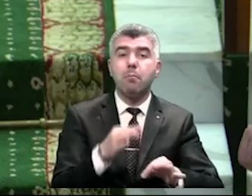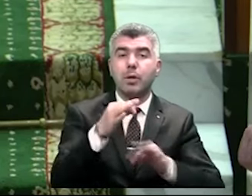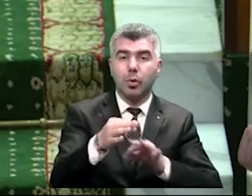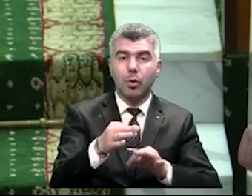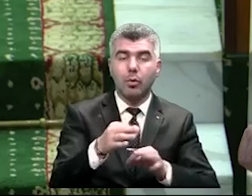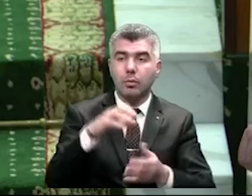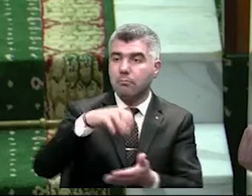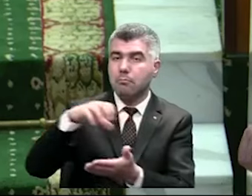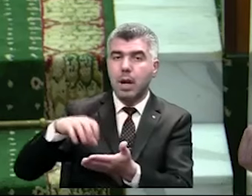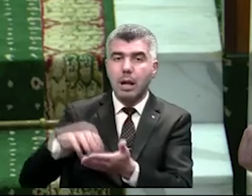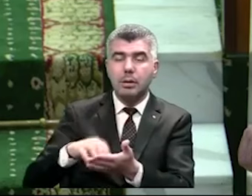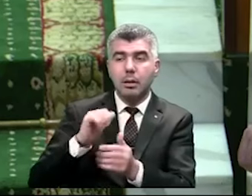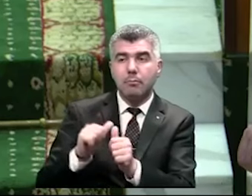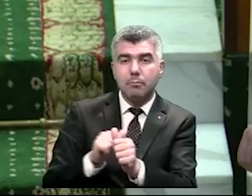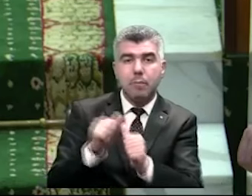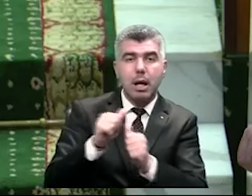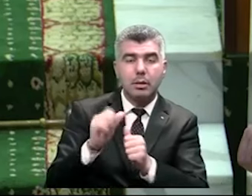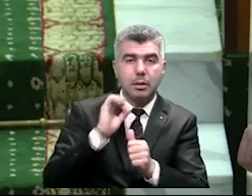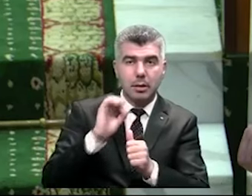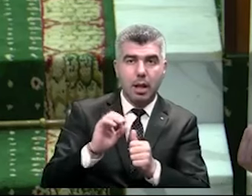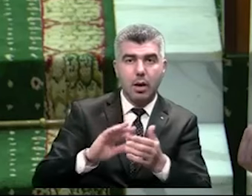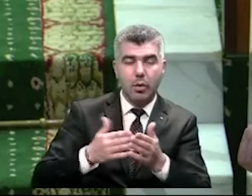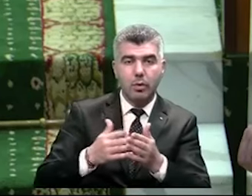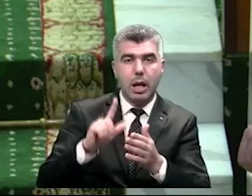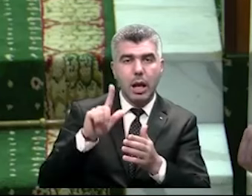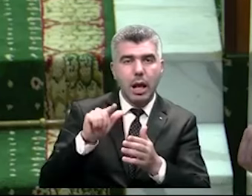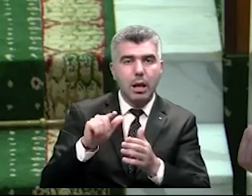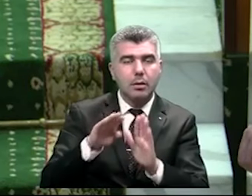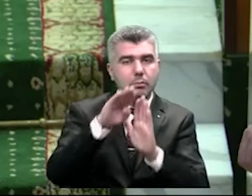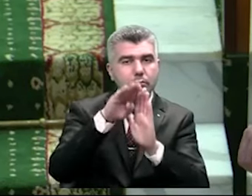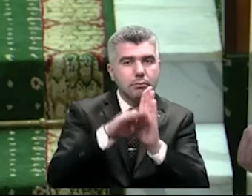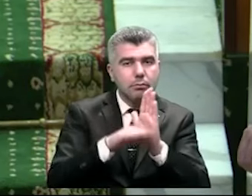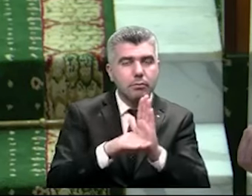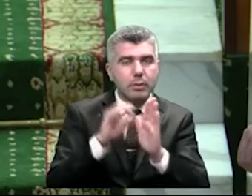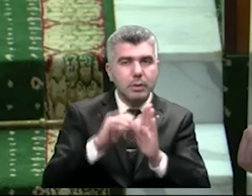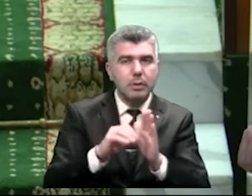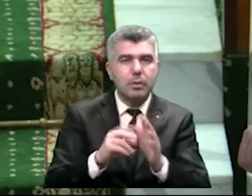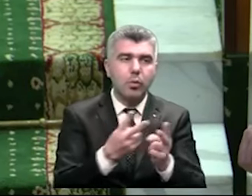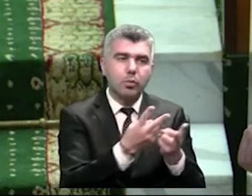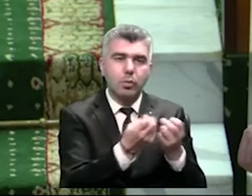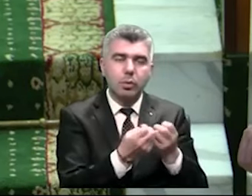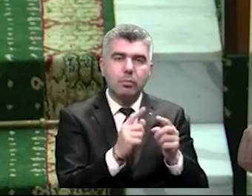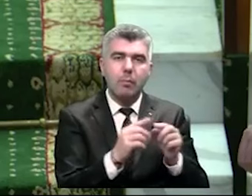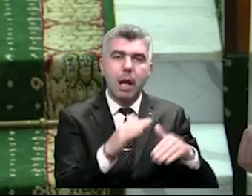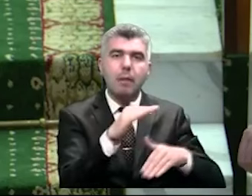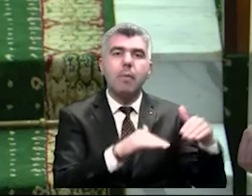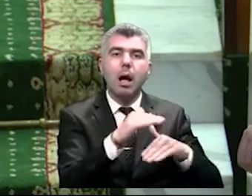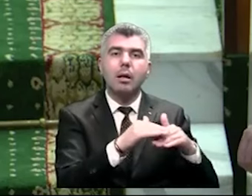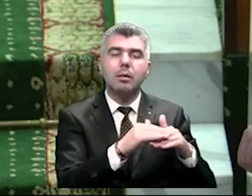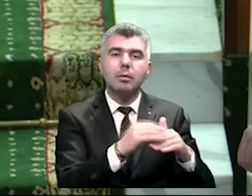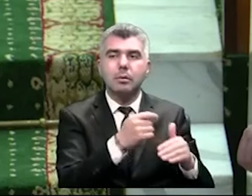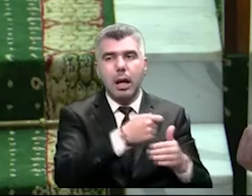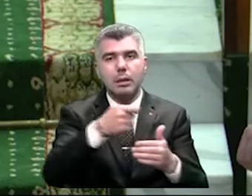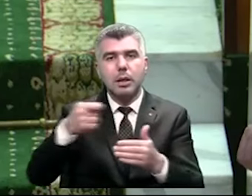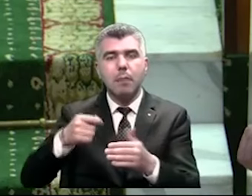لهذ المناطق النائيه اللي هي فيها عندها واحد الخصاص وناخدها من الماء اللي كان تمشي للبحر في المناطق اللي